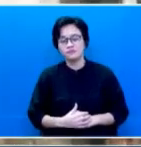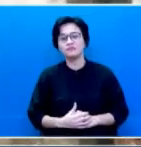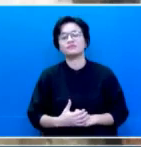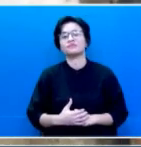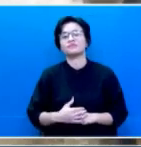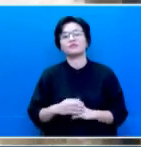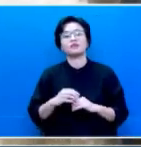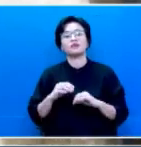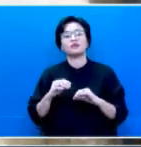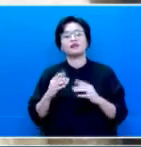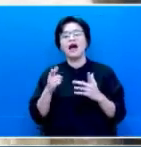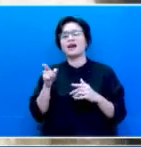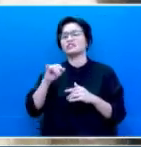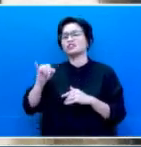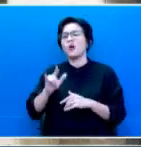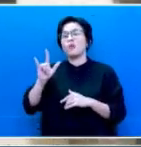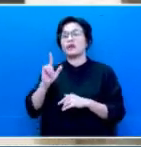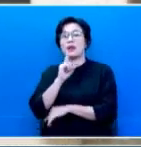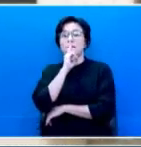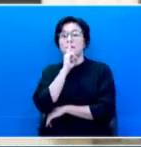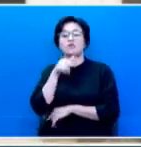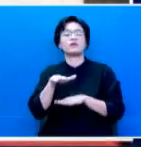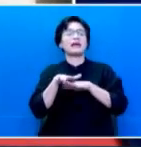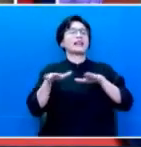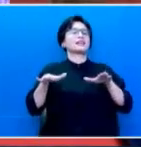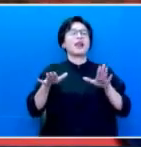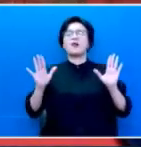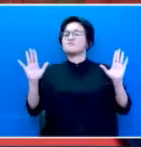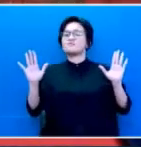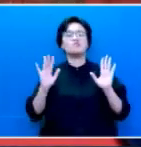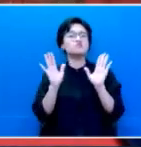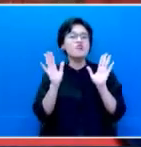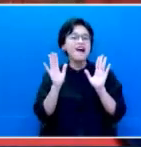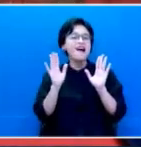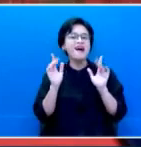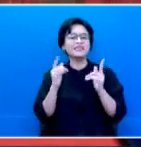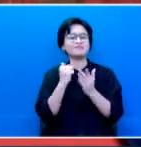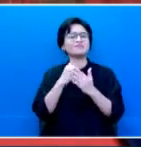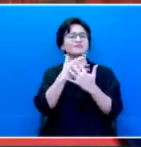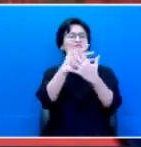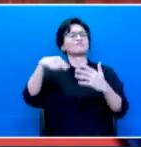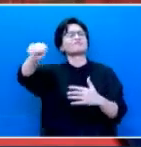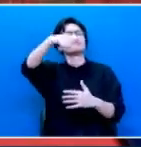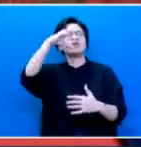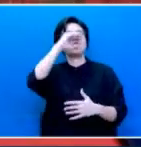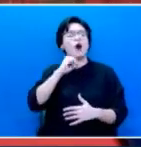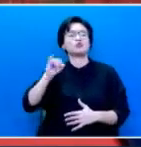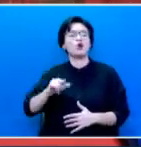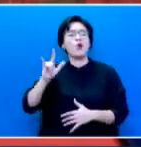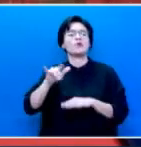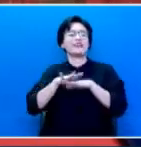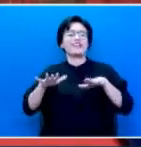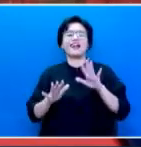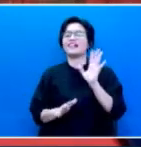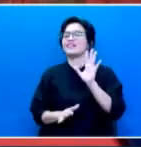ee bukan netral diamnya Jokowi itu Jokowi sudah tahu bahwa dia tidak dianggap Netral lagi Oke dan ee